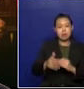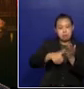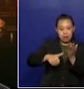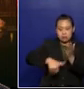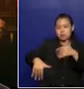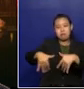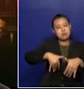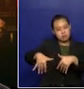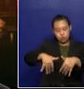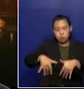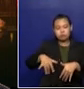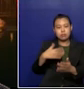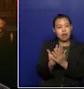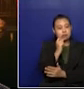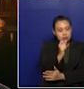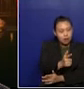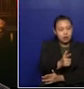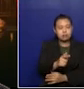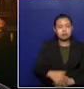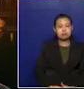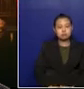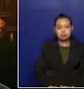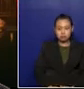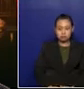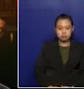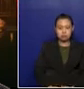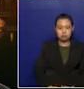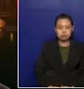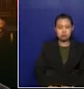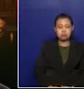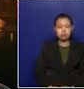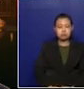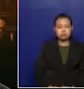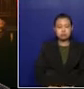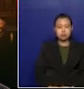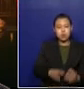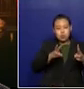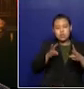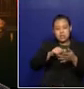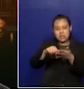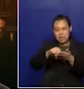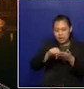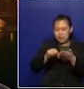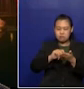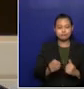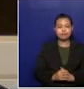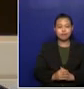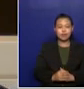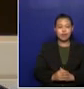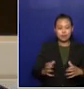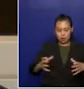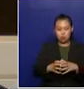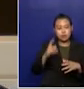ฎรภาพต่อไปนี้ผมจะฉายเตือนความจำก่อนที่ผมจะบอกว่าทางออกประเทศไทยมันจะไปยังไงนะฮะ หลาย